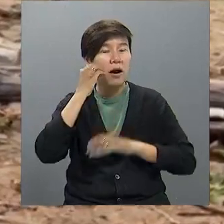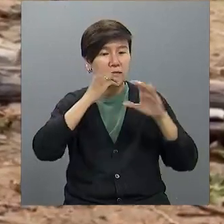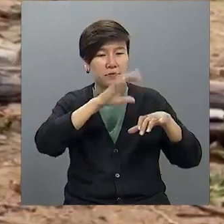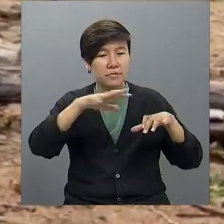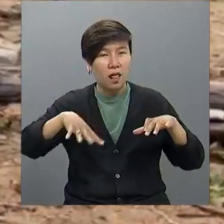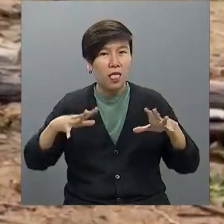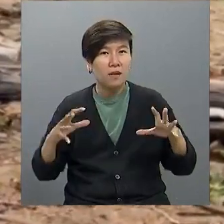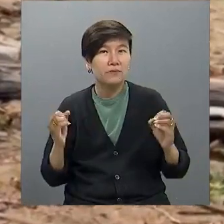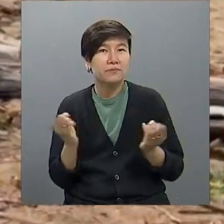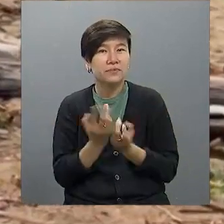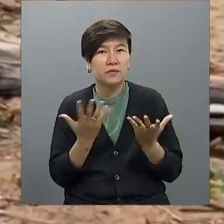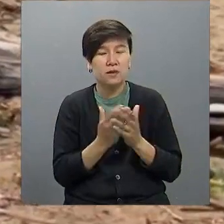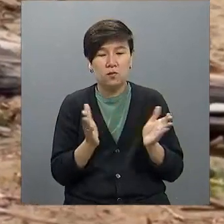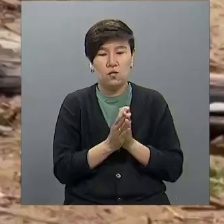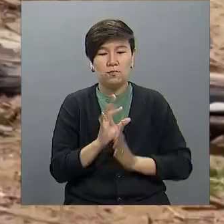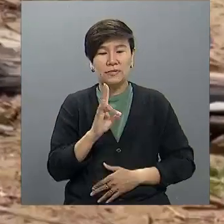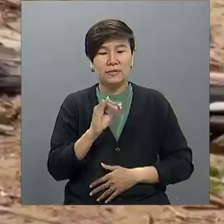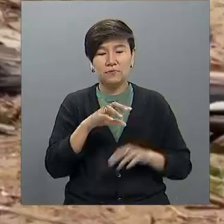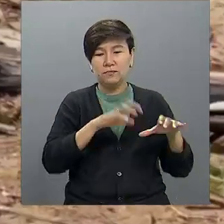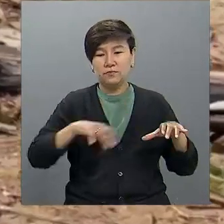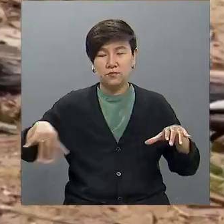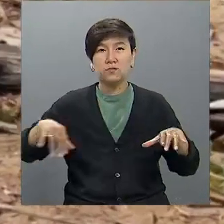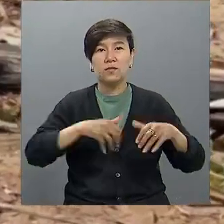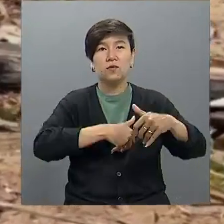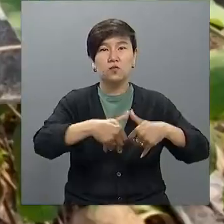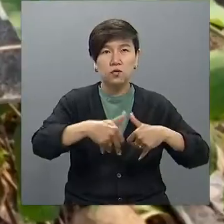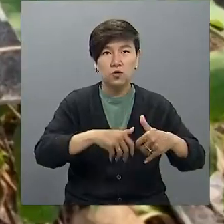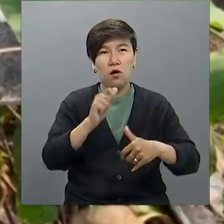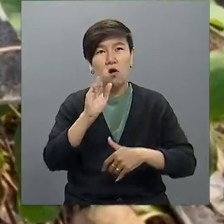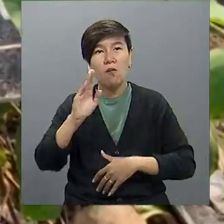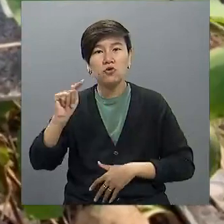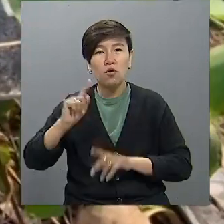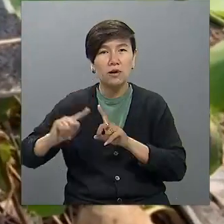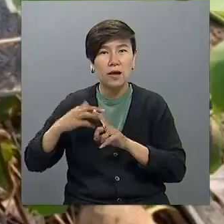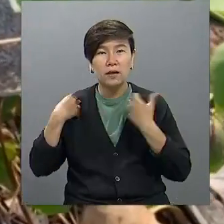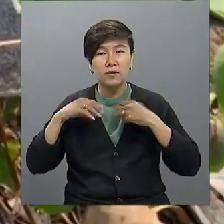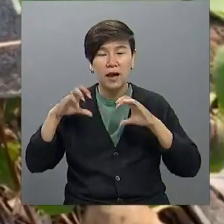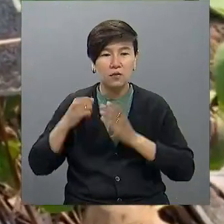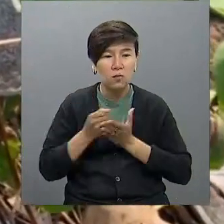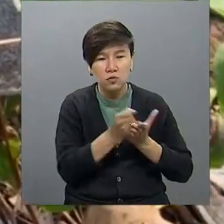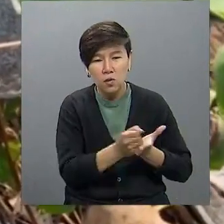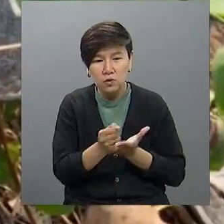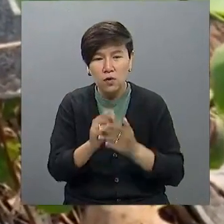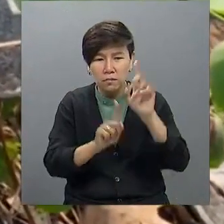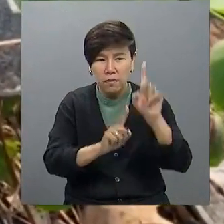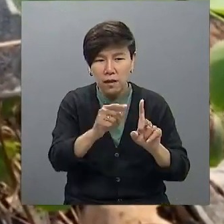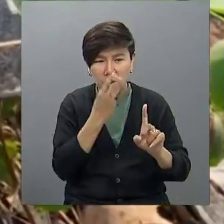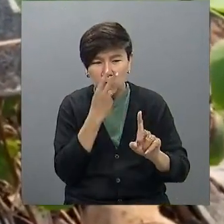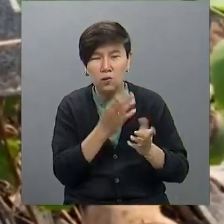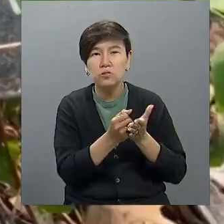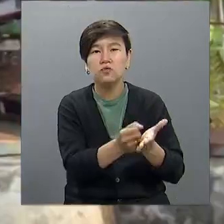หลังคาเรือนนะคะก็ตอนนี้ท้องถิ่นก็ต้องเร่งสำรวจความเสียหายเพื่อให้ความช่วยเหลือประชาชนกันต่อไปละ